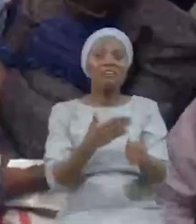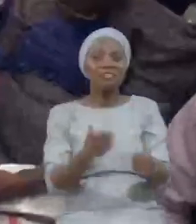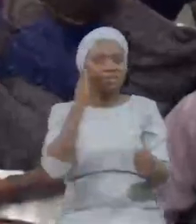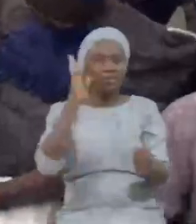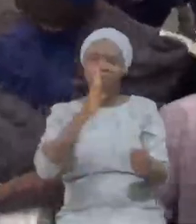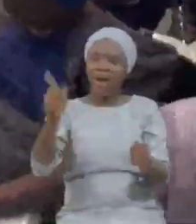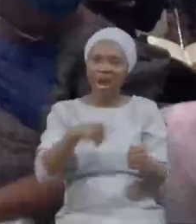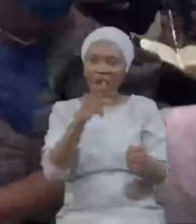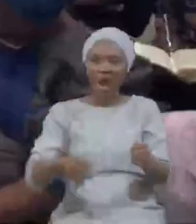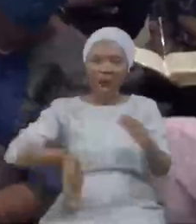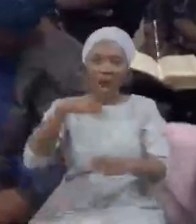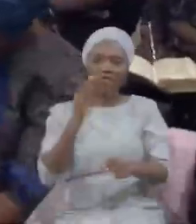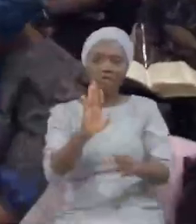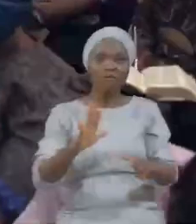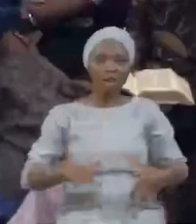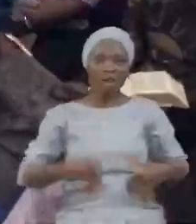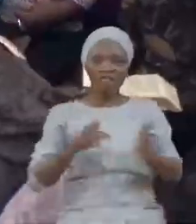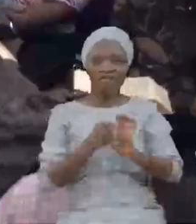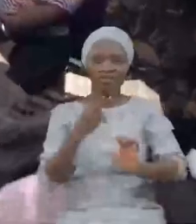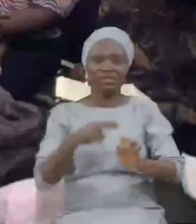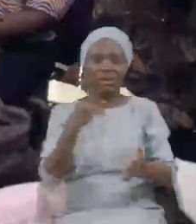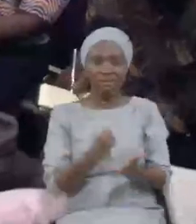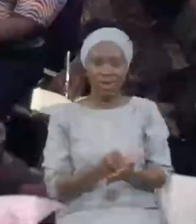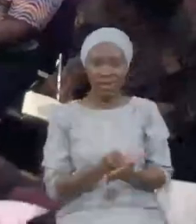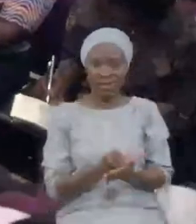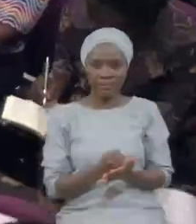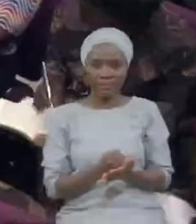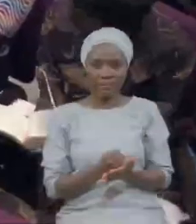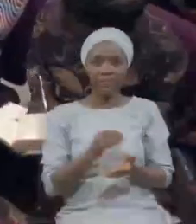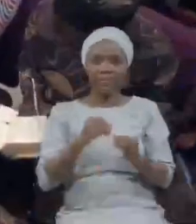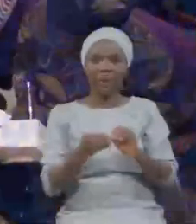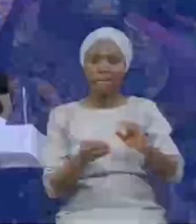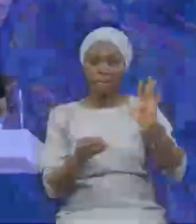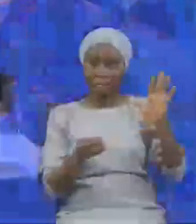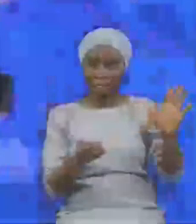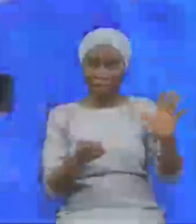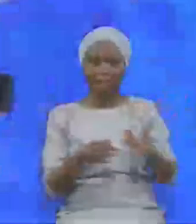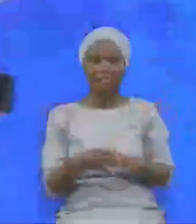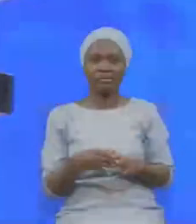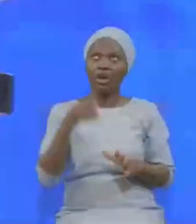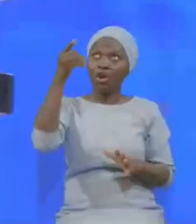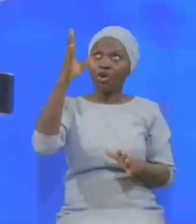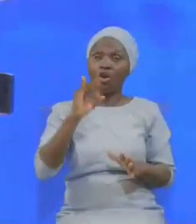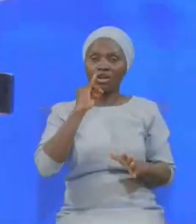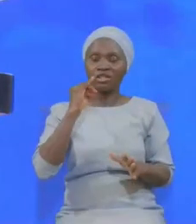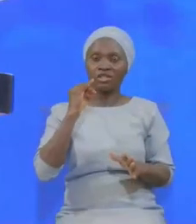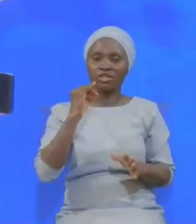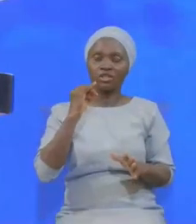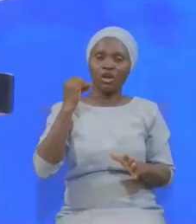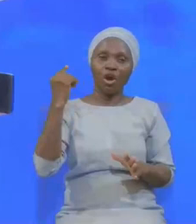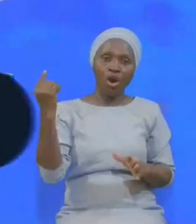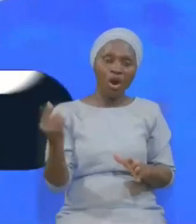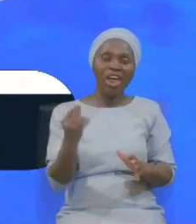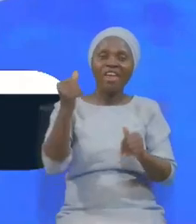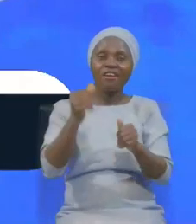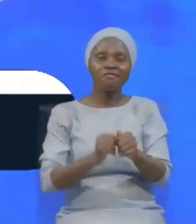de votre vie au nom de Jésus-Christ. Numéro 5, Dieu est omniprésent. Il